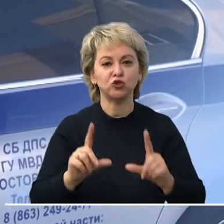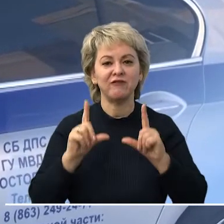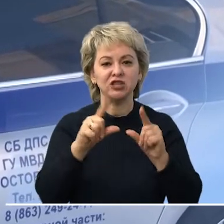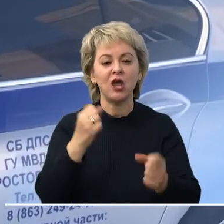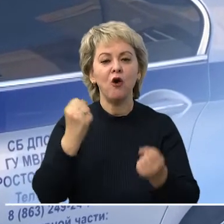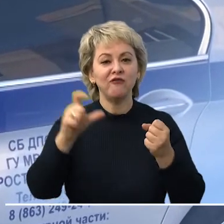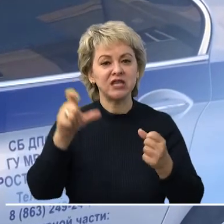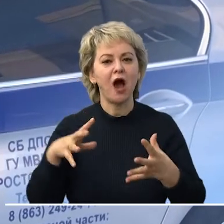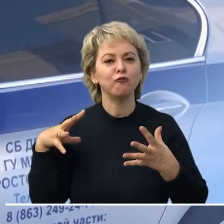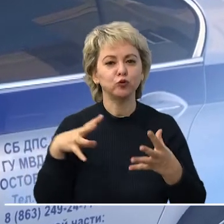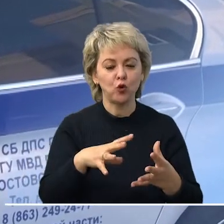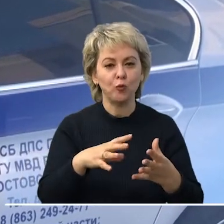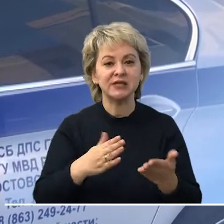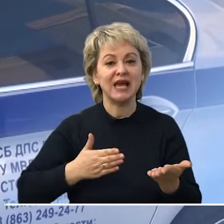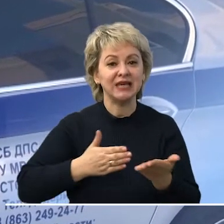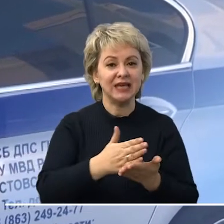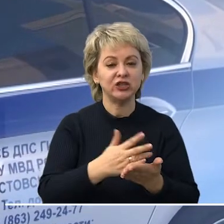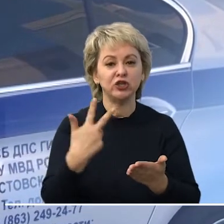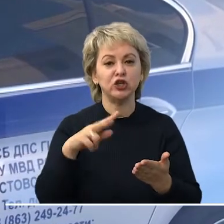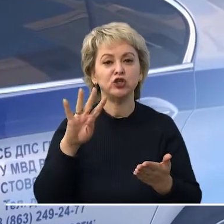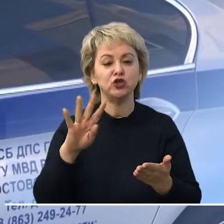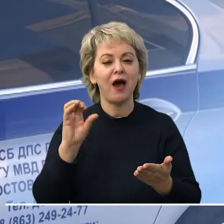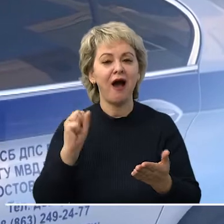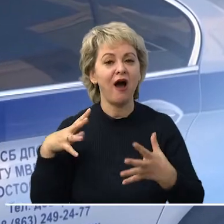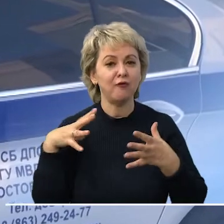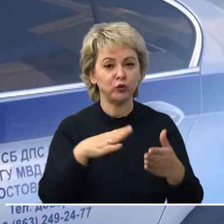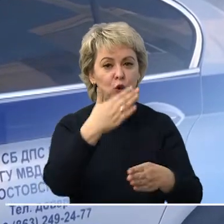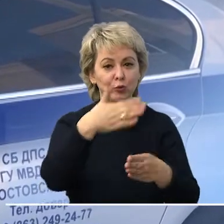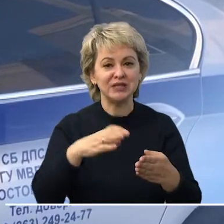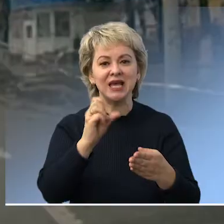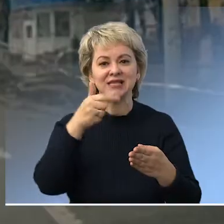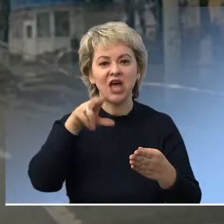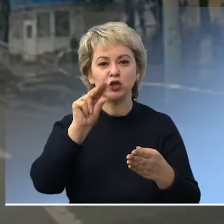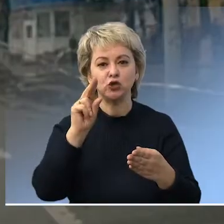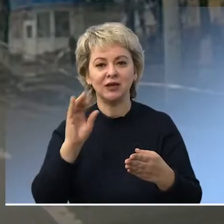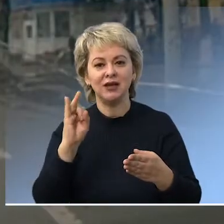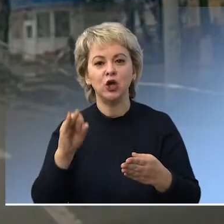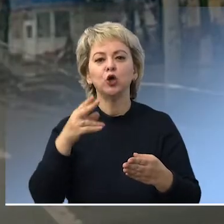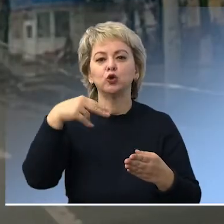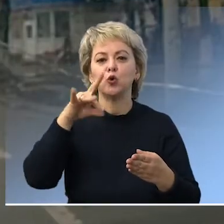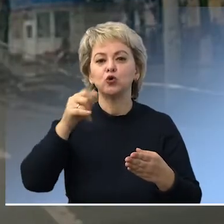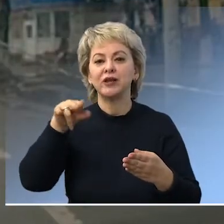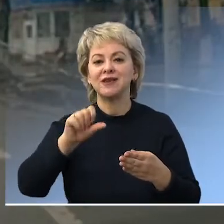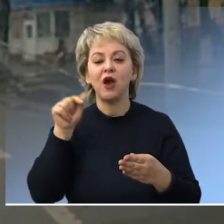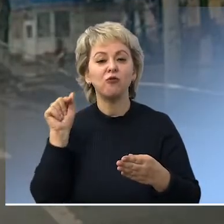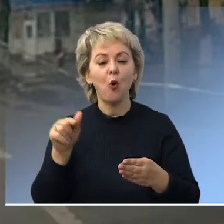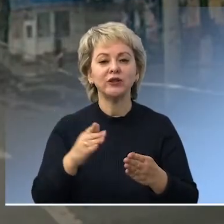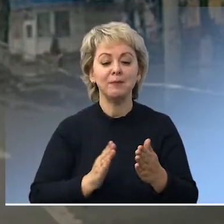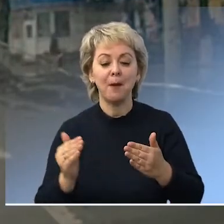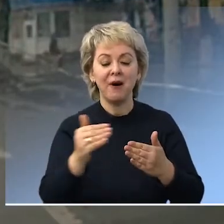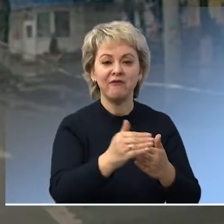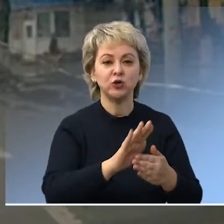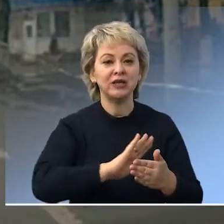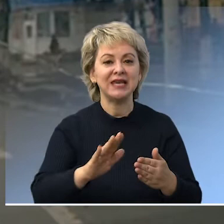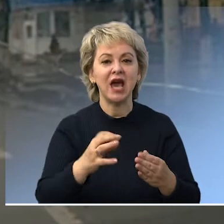движения водителем автобуса. Следуя по маршруту 34А на перекрестке проспект Стачки, улицы Тружеников, водитель автобуса при